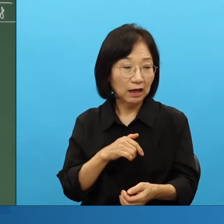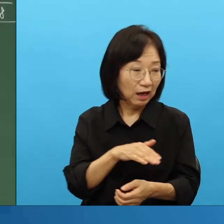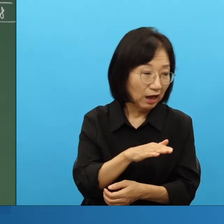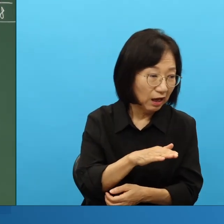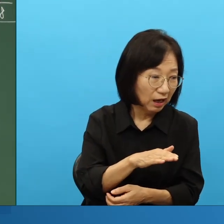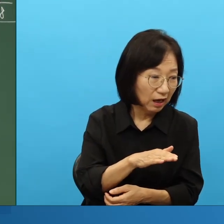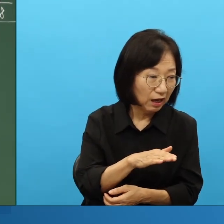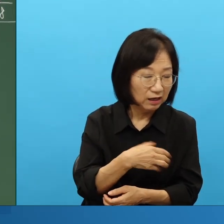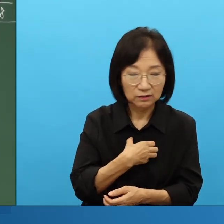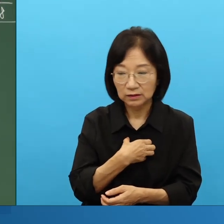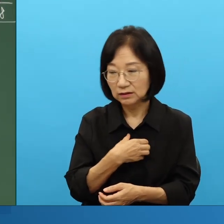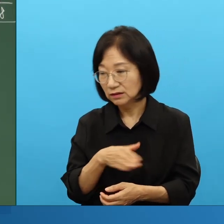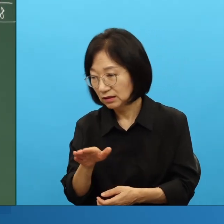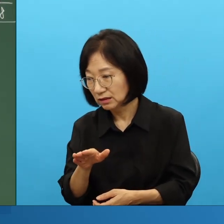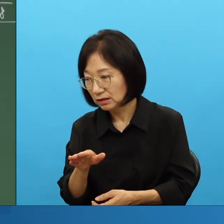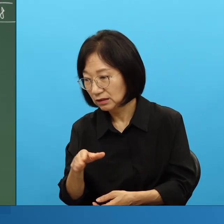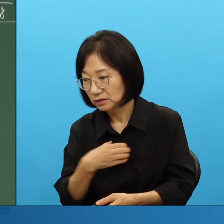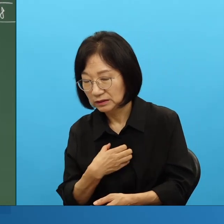저리 가도 위기.